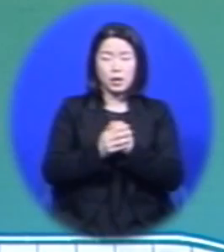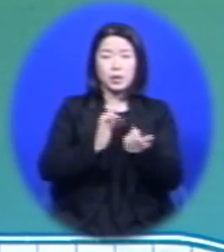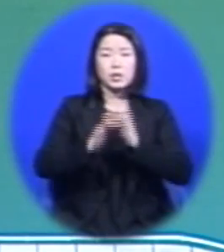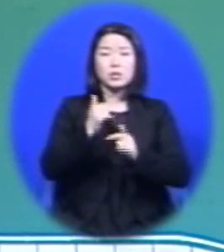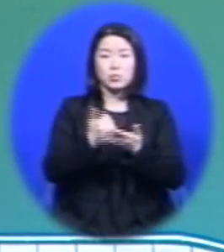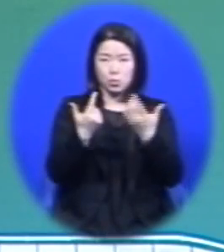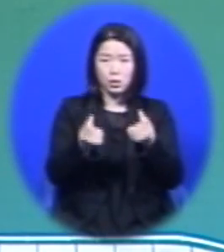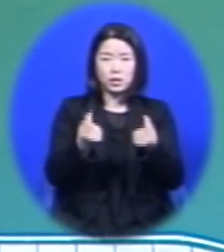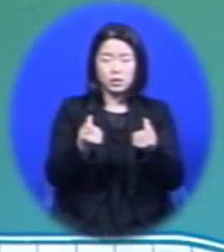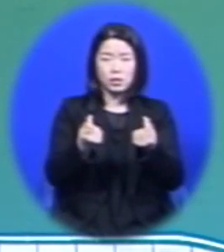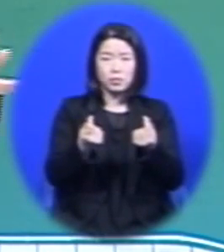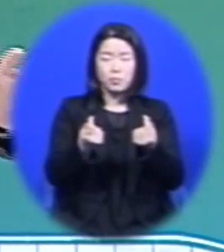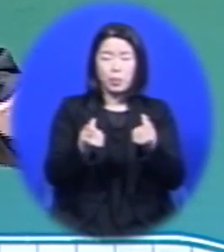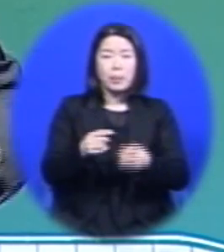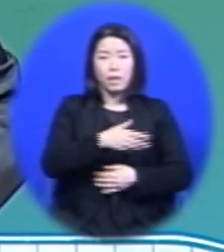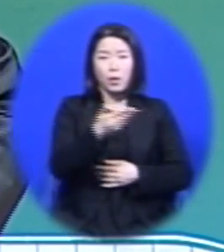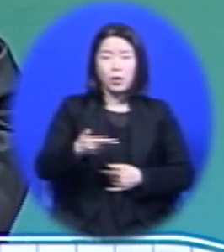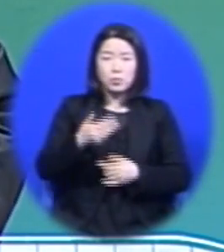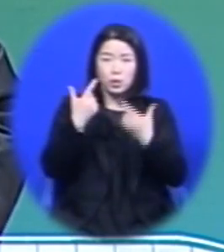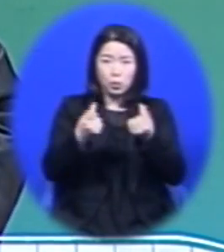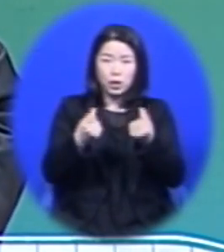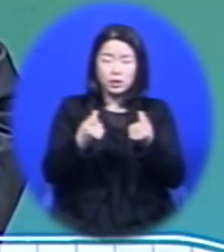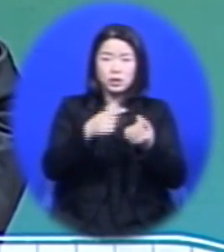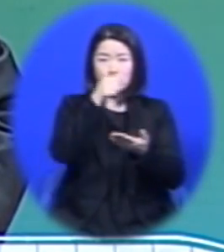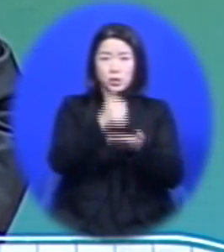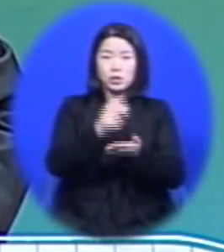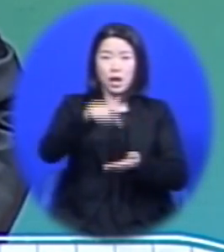여러분 똑같은 죄를 하루에 일곱 번 지어본 적이 있습니까?